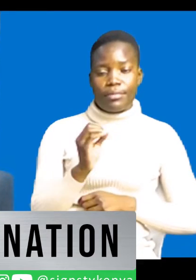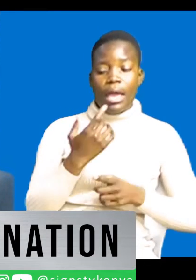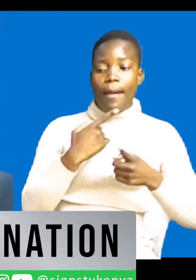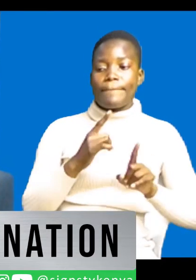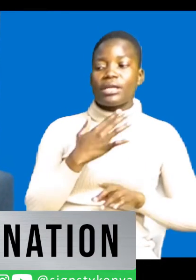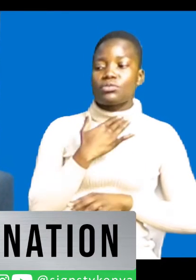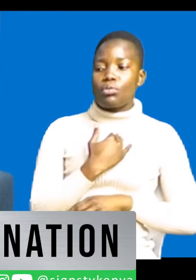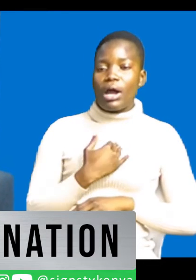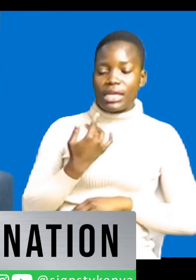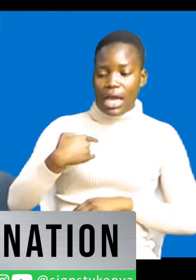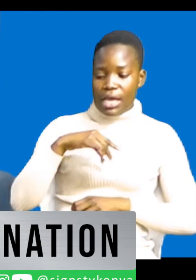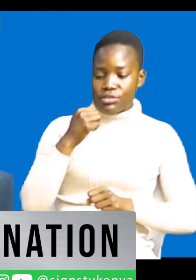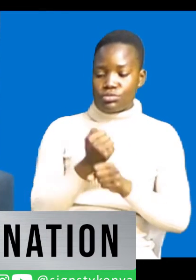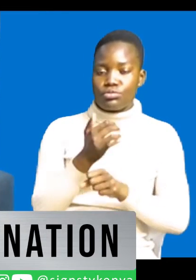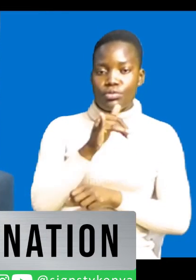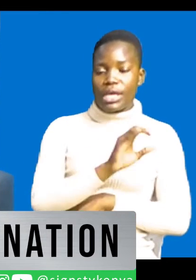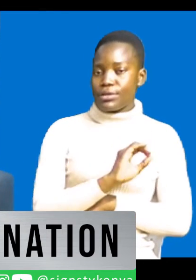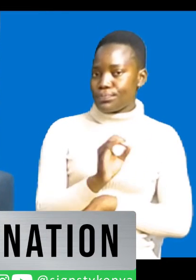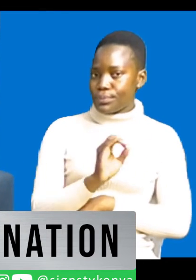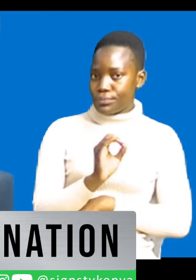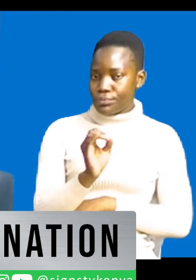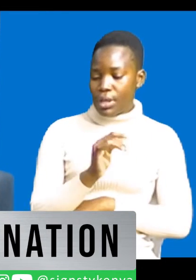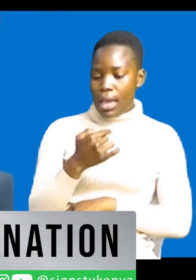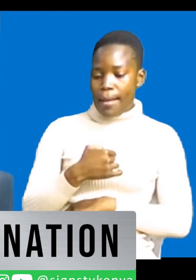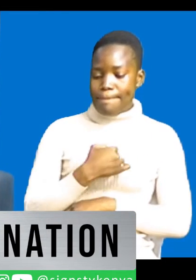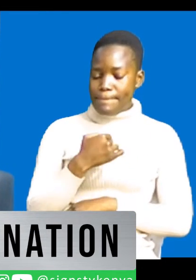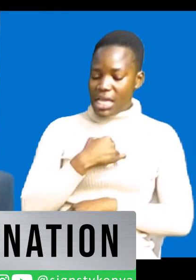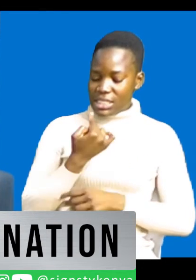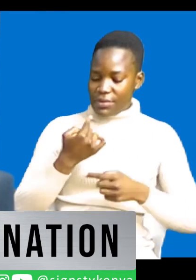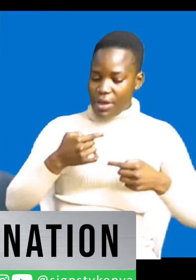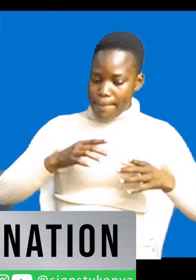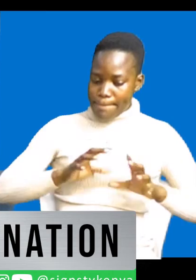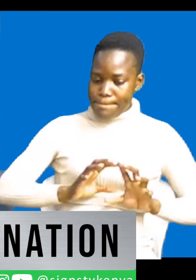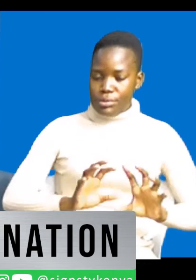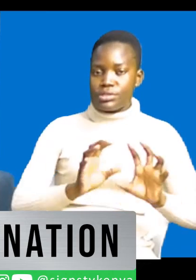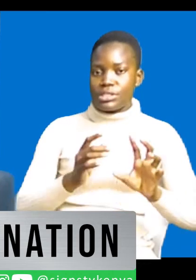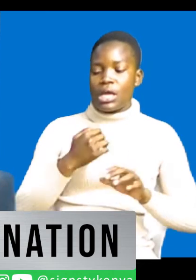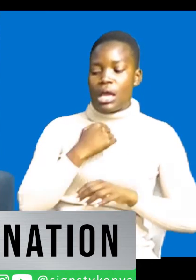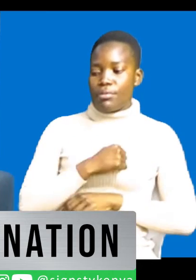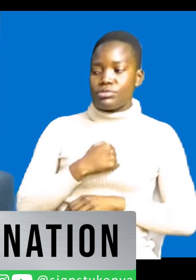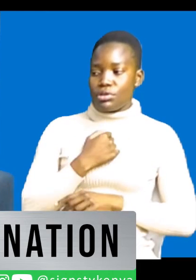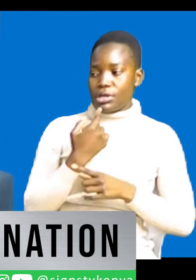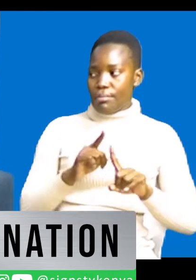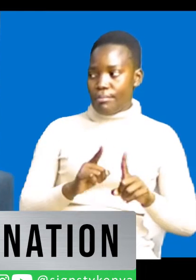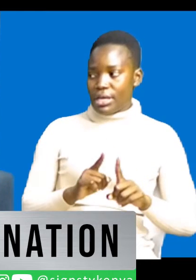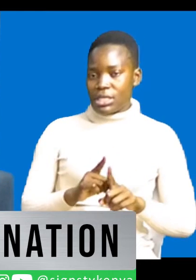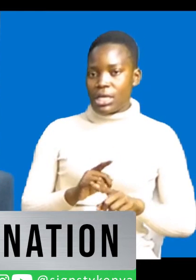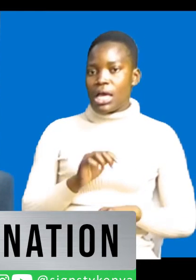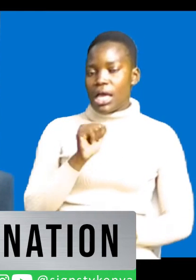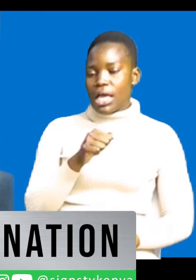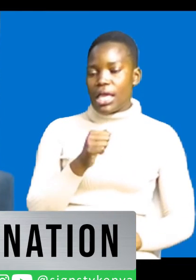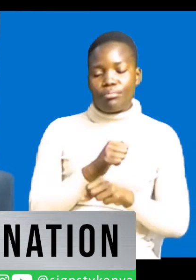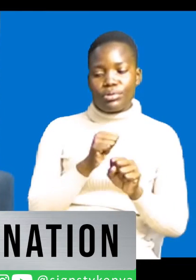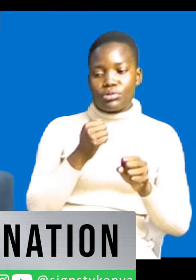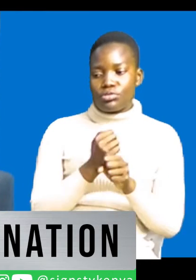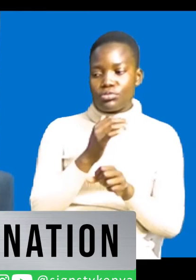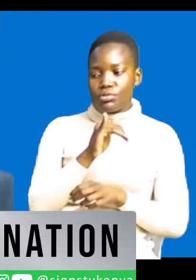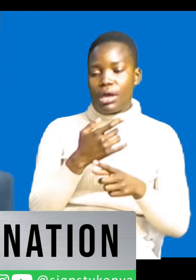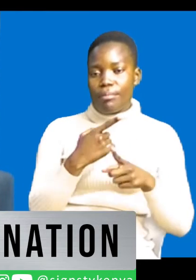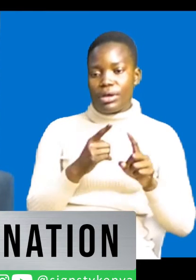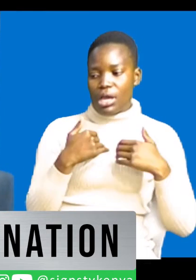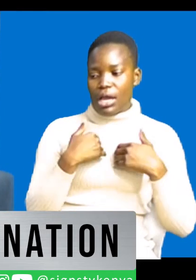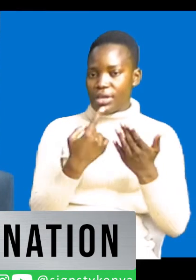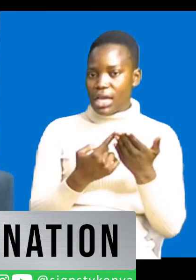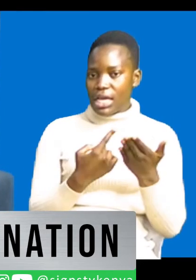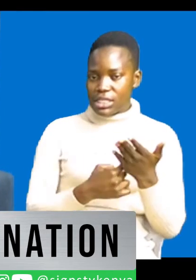don't want to do that. You know, I'm being pushed to do that. I'm sorry, but I of course I can't do, but we were having a